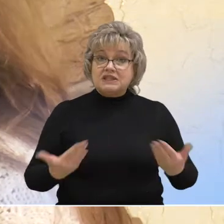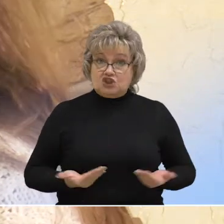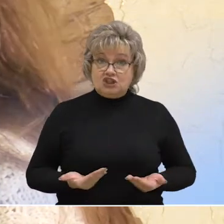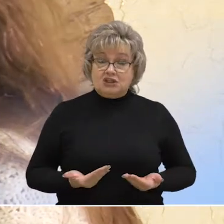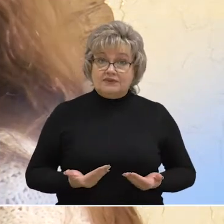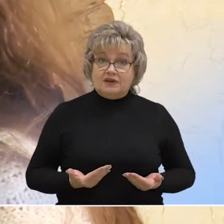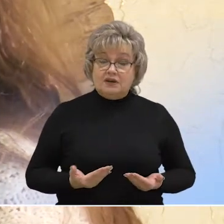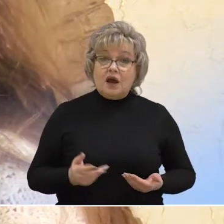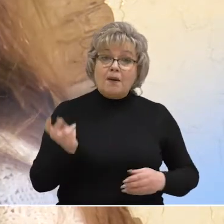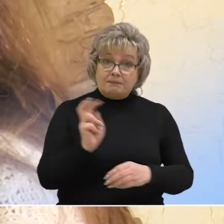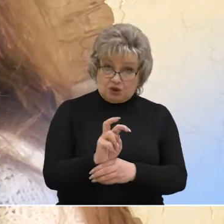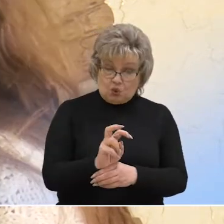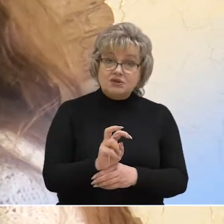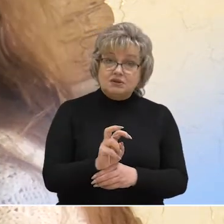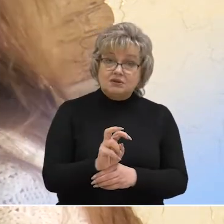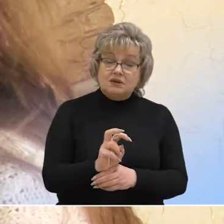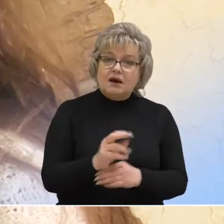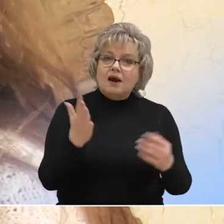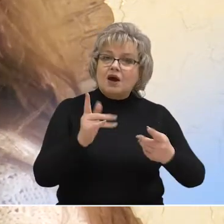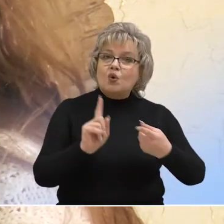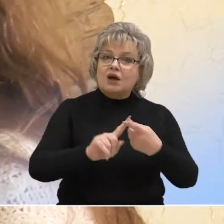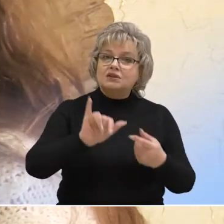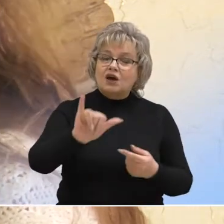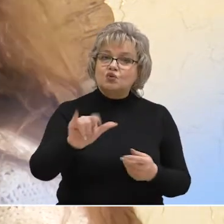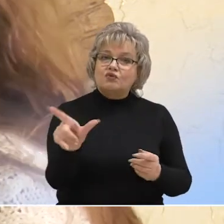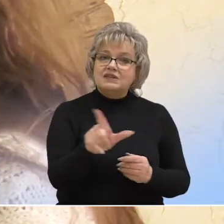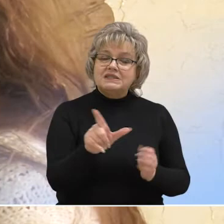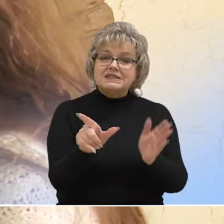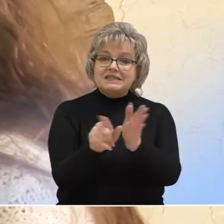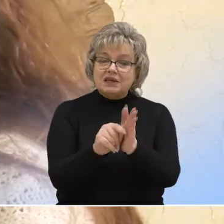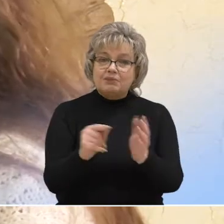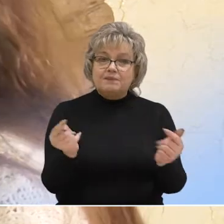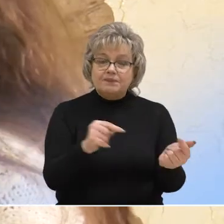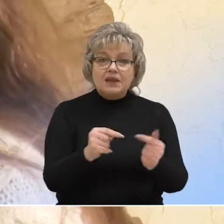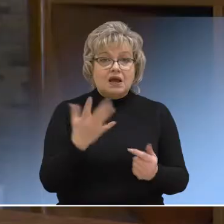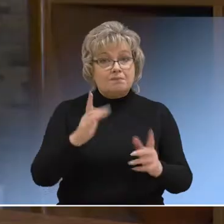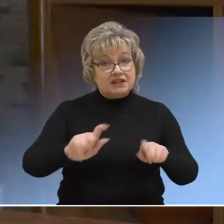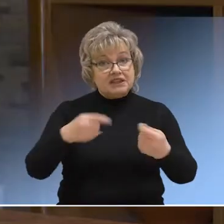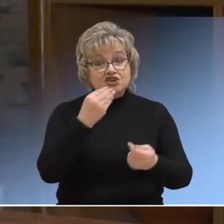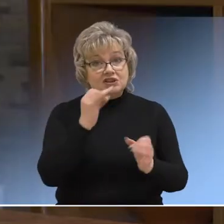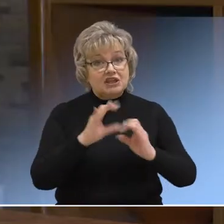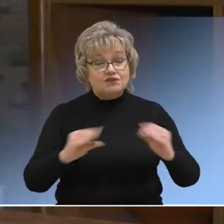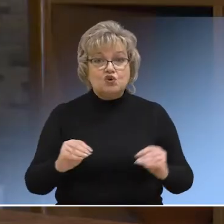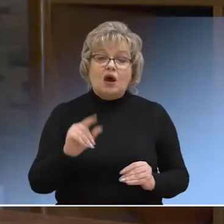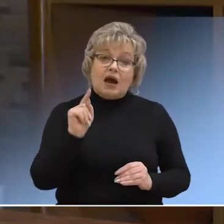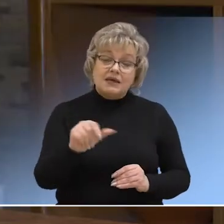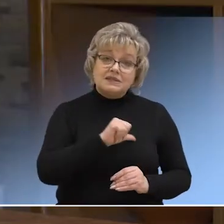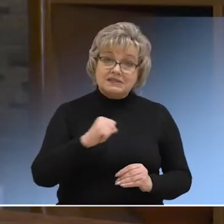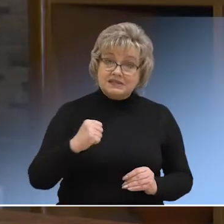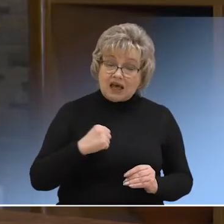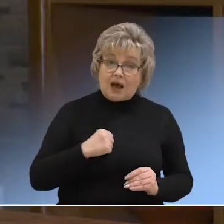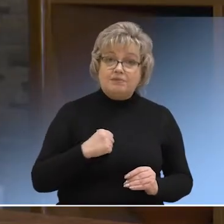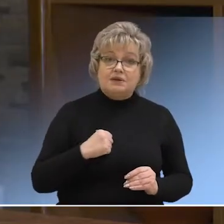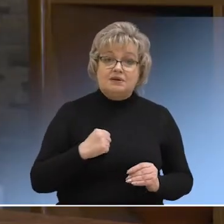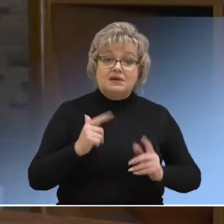жительства, они приходят, да, какой контакт у вас с ними или просто вот передача еды и все? Они сами идут на